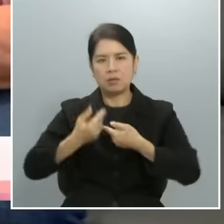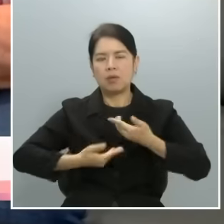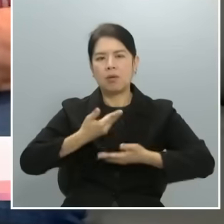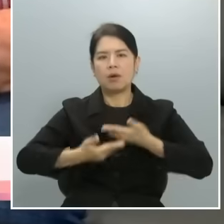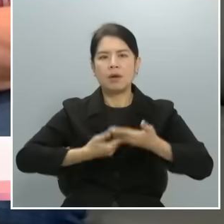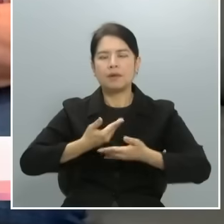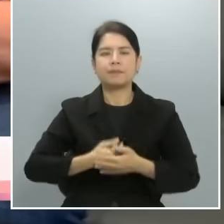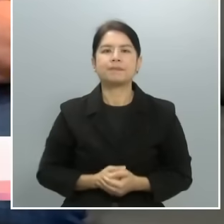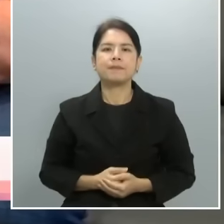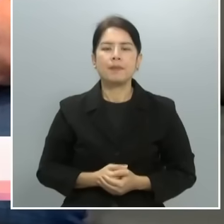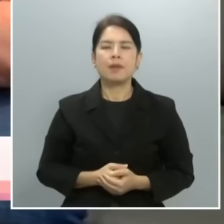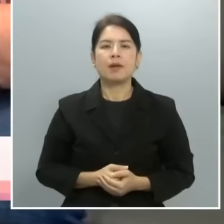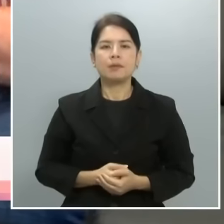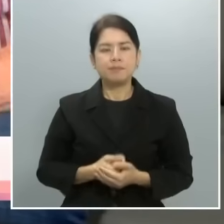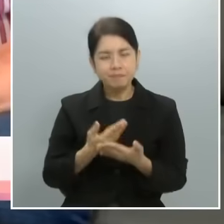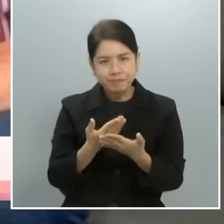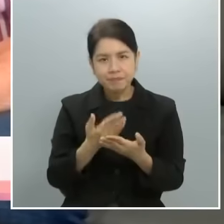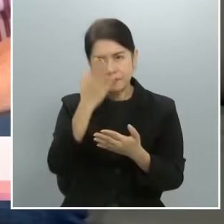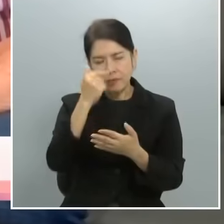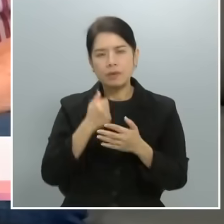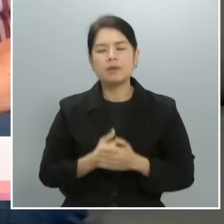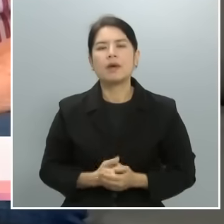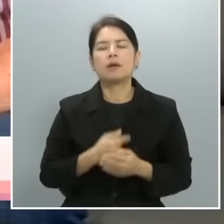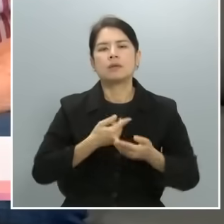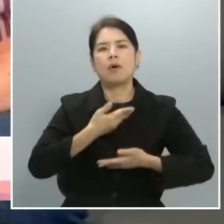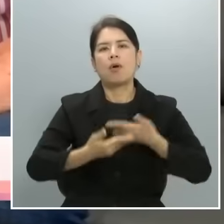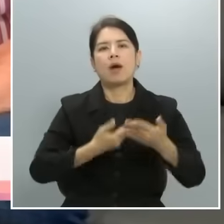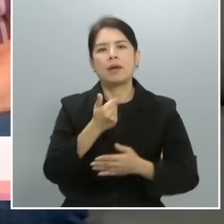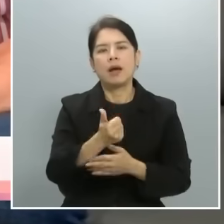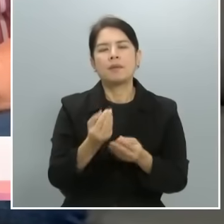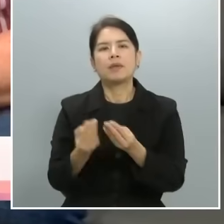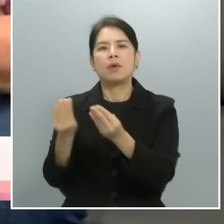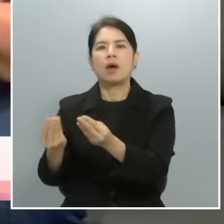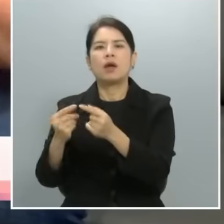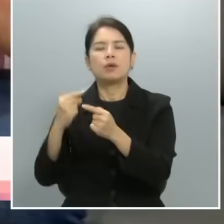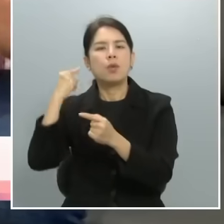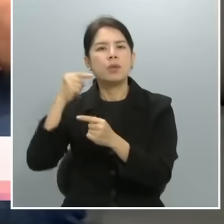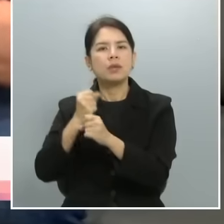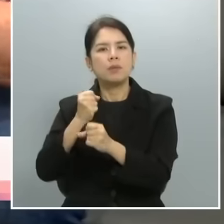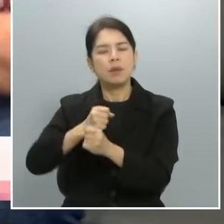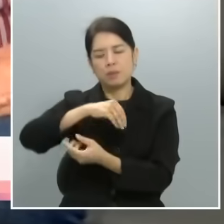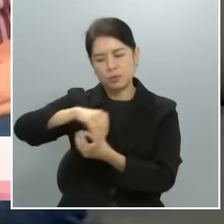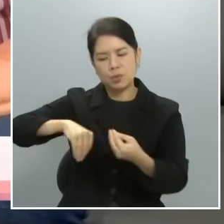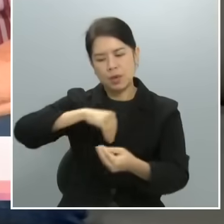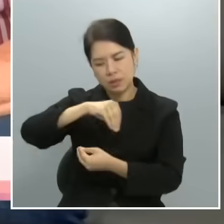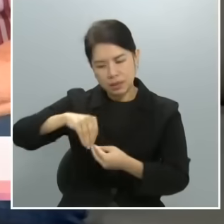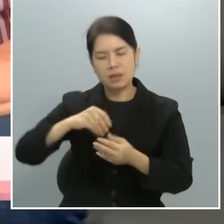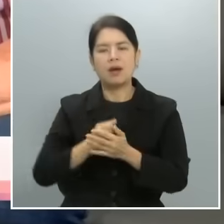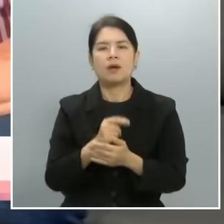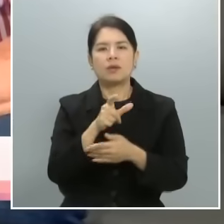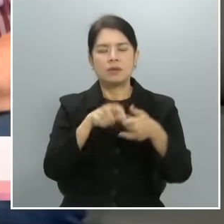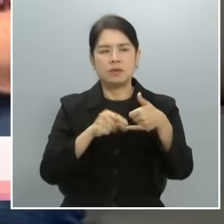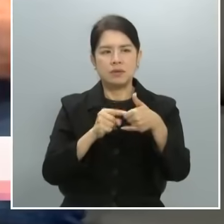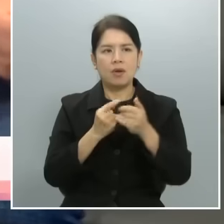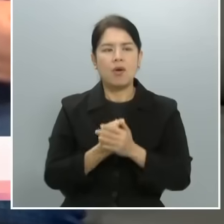พอขายได้ก็ให้เงินของฝ่ายหญิงเนี่ยแหละค่ะเอาไปหมุนทำธุรกิจ คุณแก่บอกว่าโอนหุ้นในบริษัทเครื่องมือแพทย์